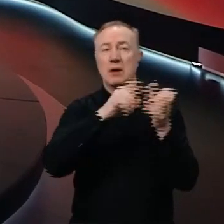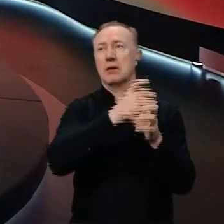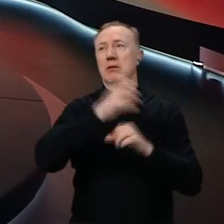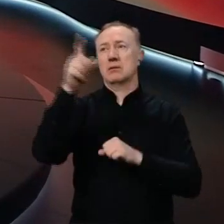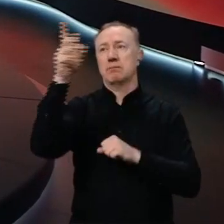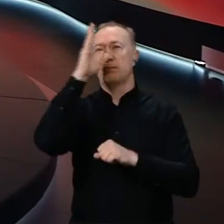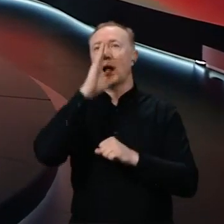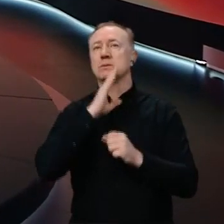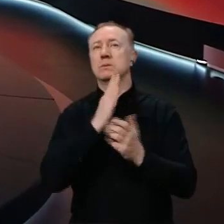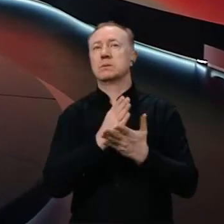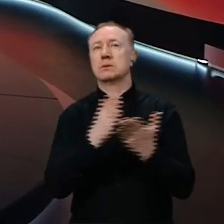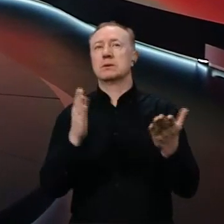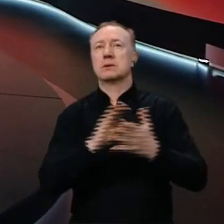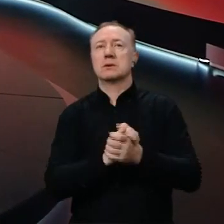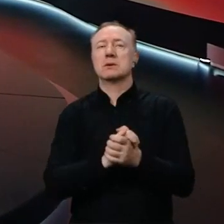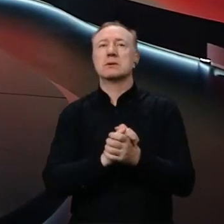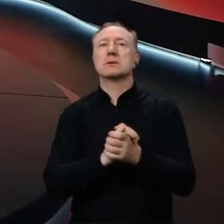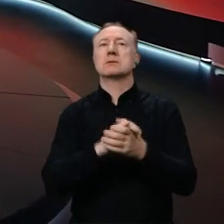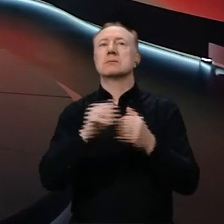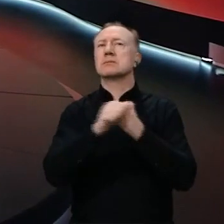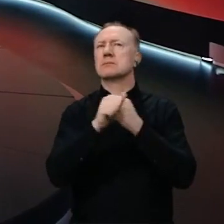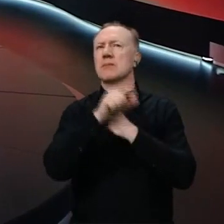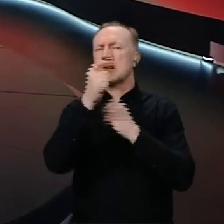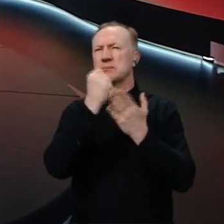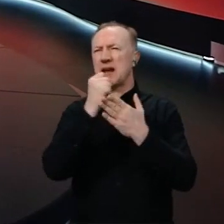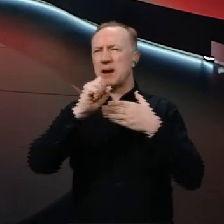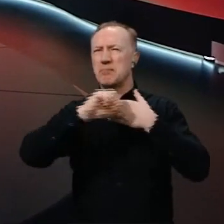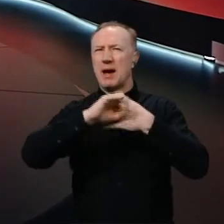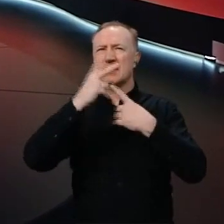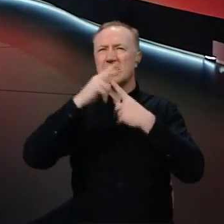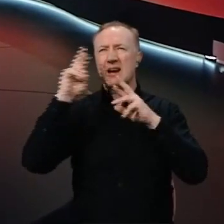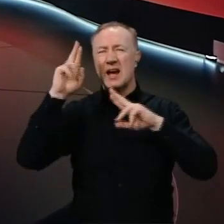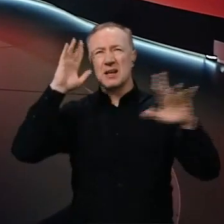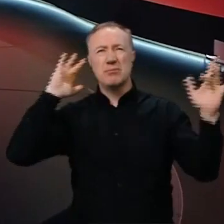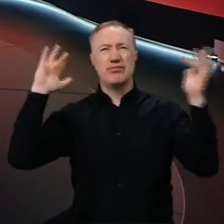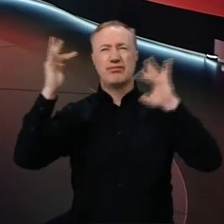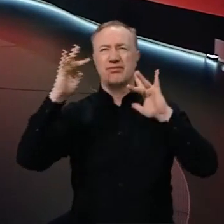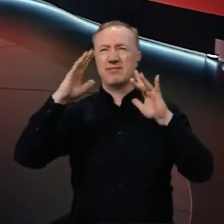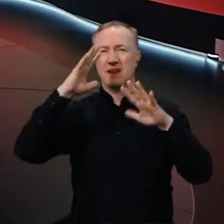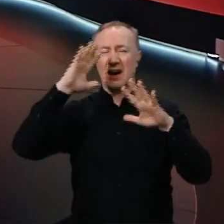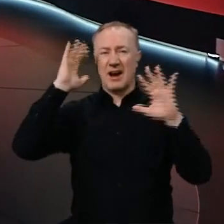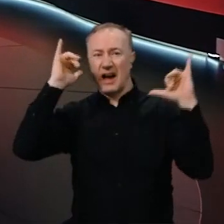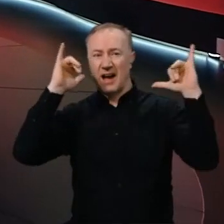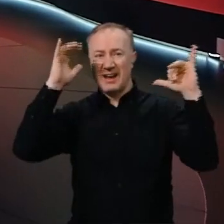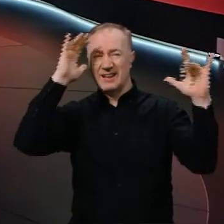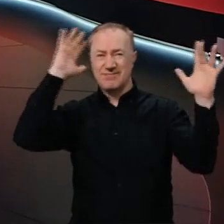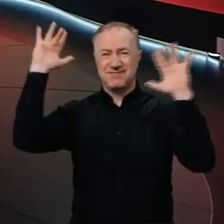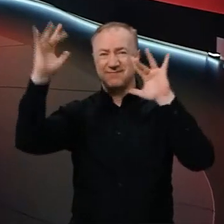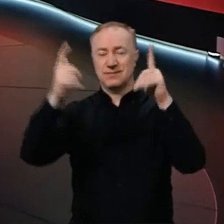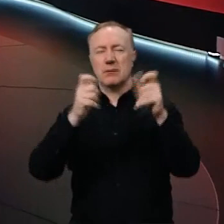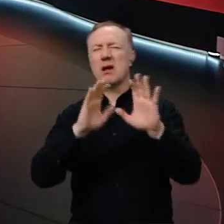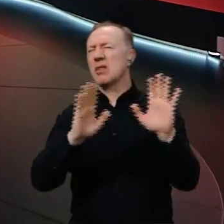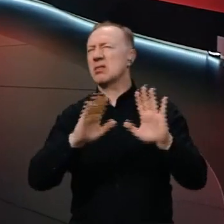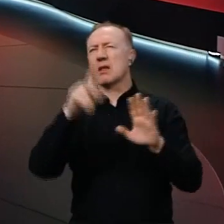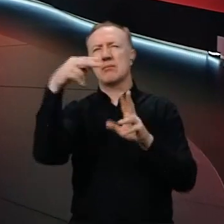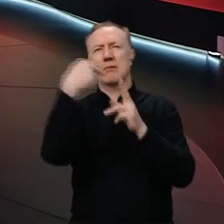obliczony właśnie na to, żeby później Paulo Sousa przejął stanowisko. Nie ma chaosu z punktu widzenia Sousy, czy w szczególności jego menedżera.